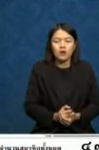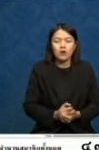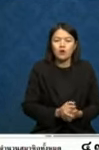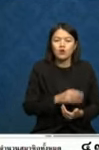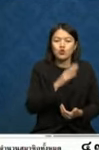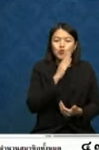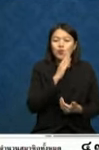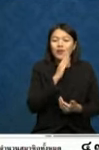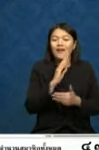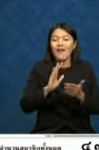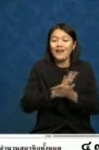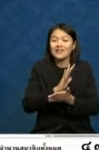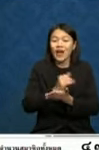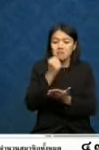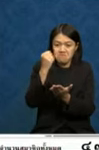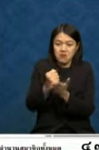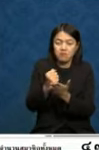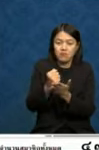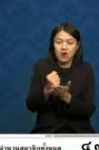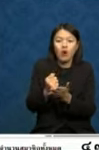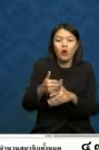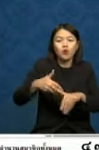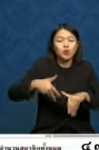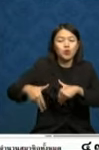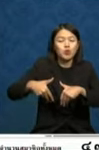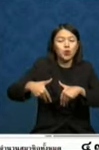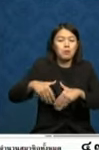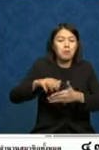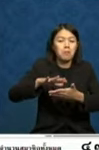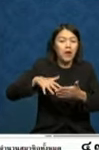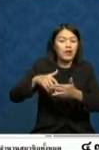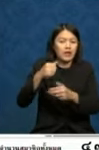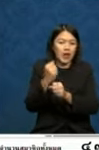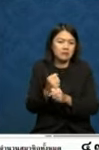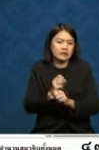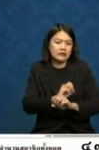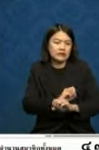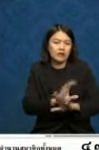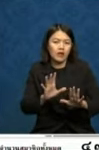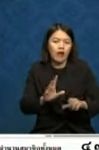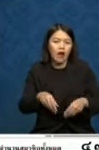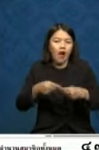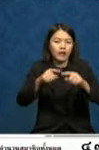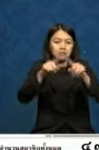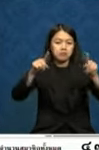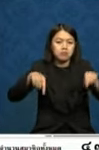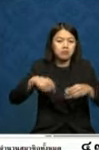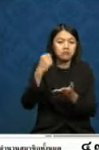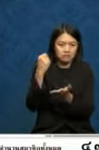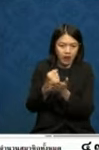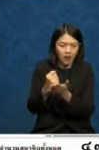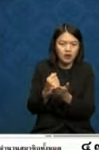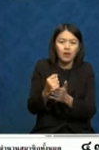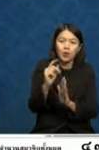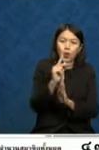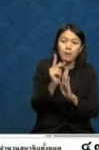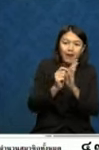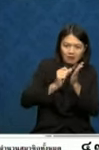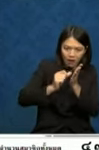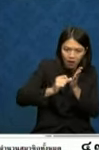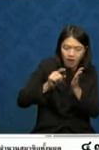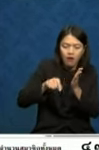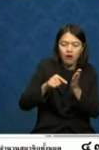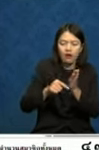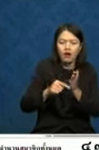สูจน์สิทธิ์ชาวบ้านแก้ไขปัญหามีนโยบายชัดเจนไม่ว่าจะเป็นเรื่องของออกเอกสารสิทธิ์การแก้ไขกฎหมาย